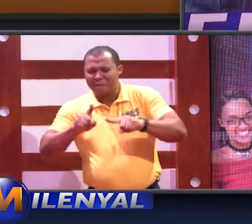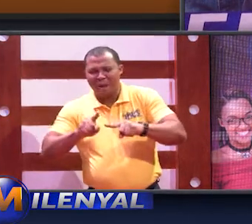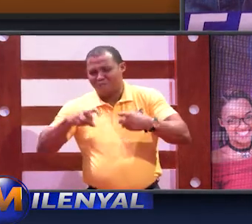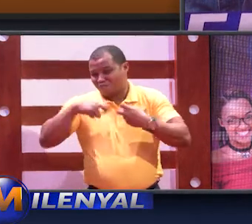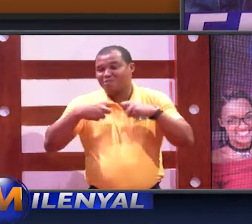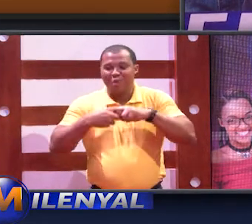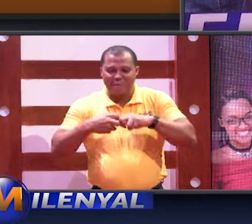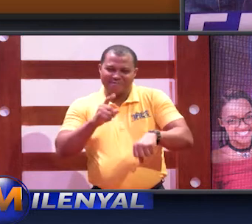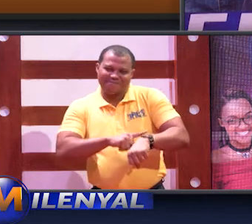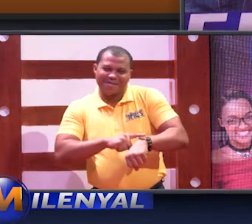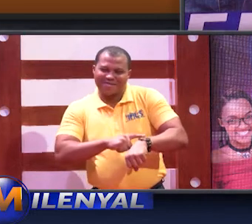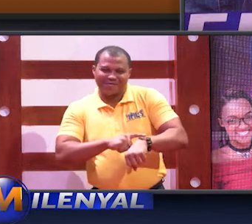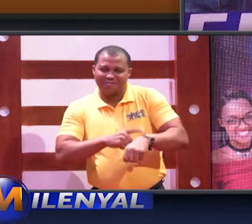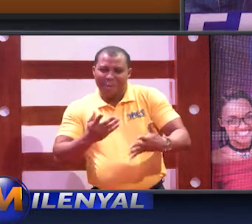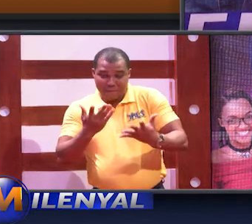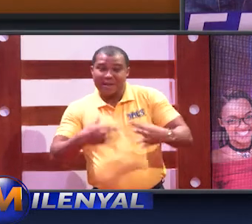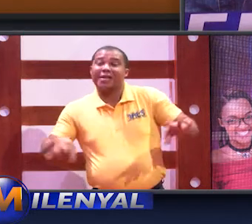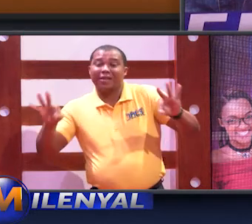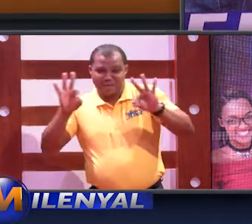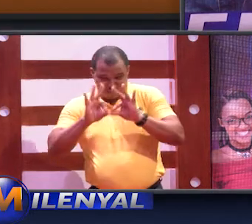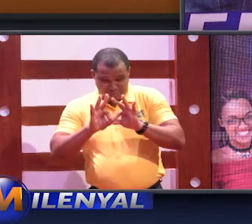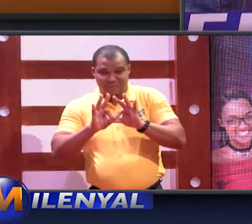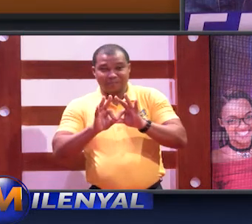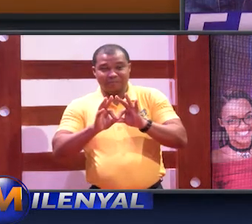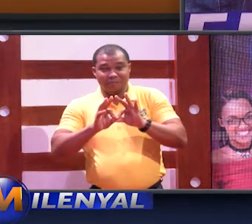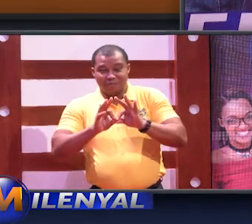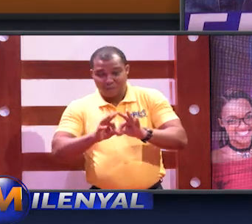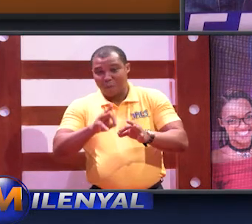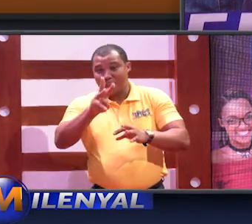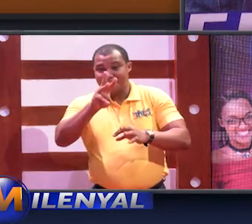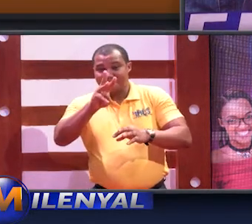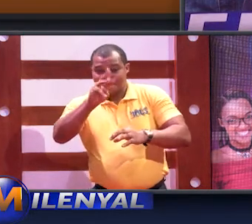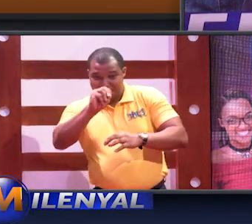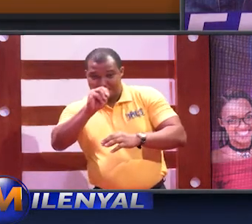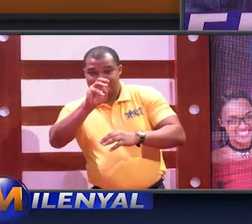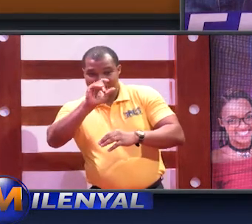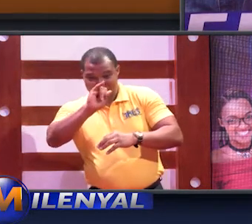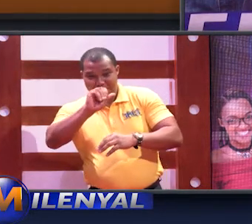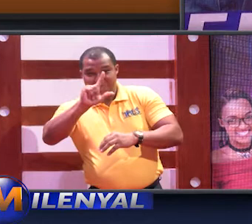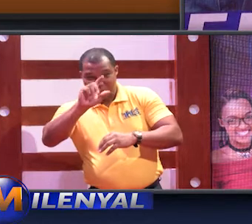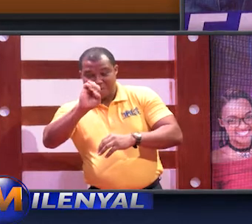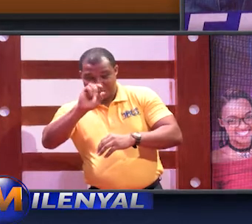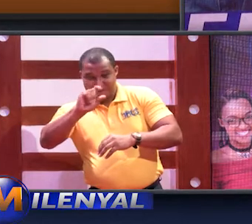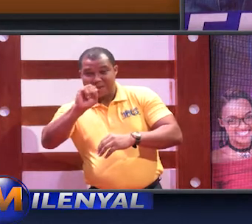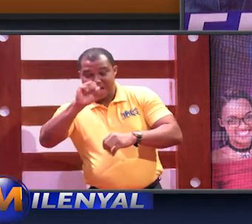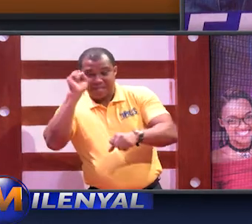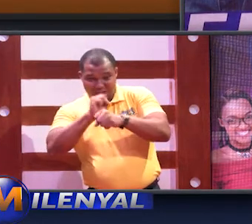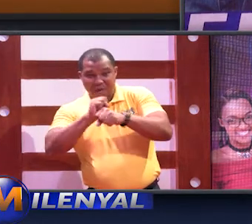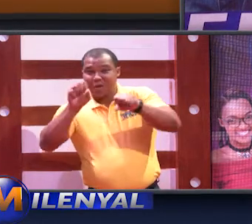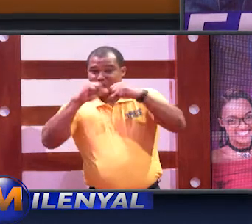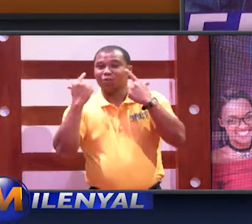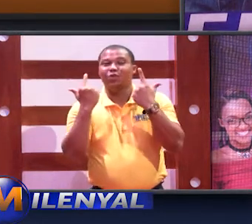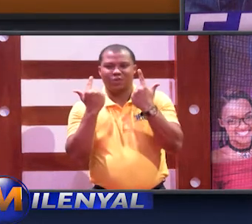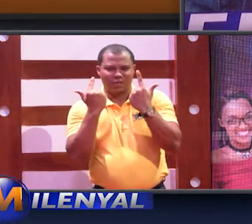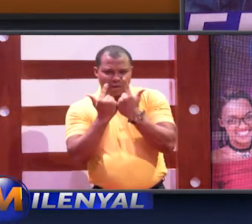même ben c'est important que justement parce que millénial gain devoir pour faire un travail social que nous